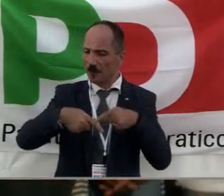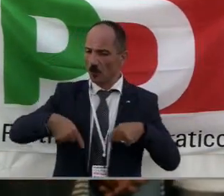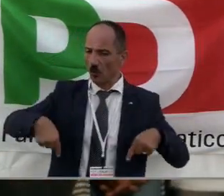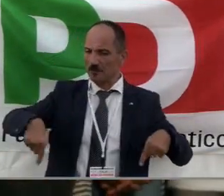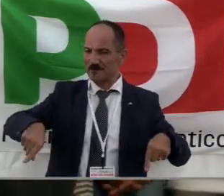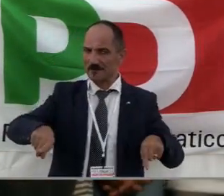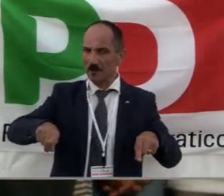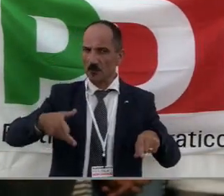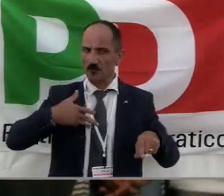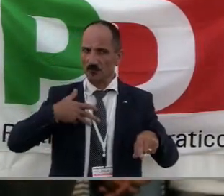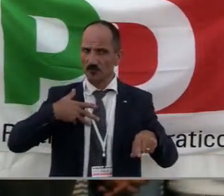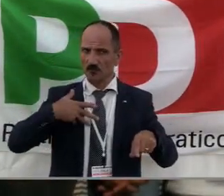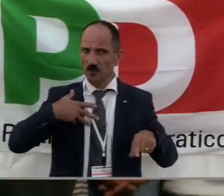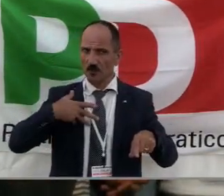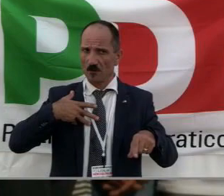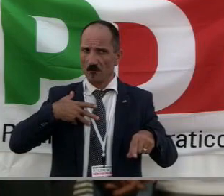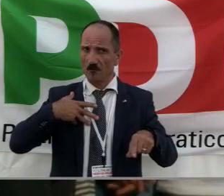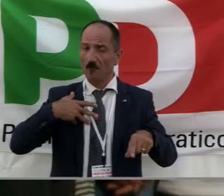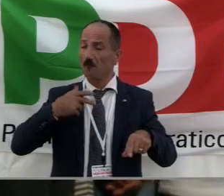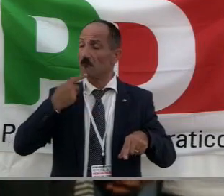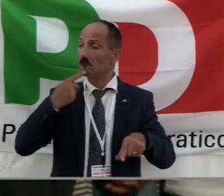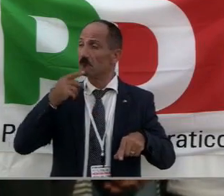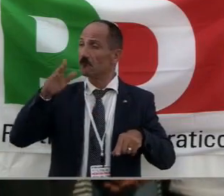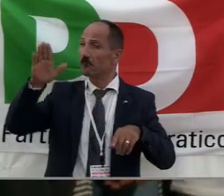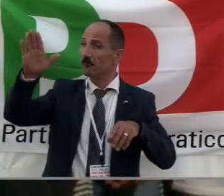Consiglio, si segnali!